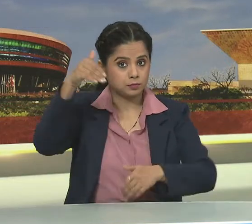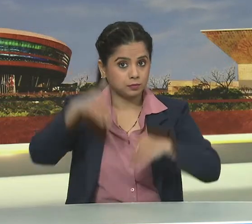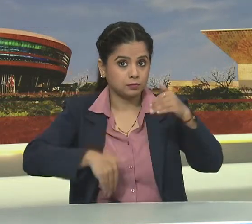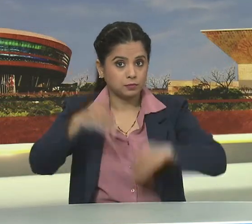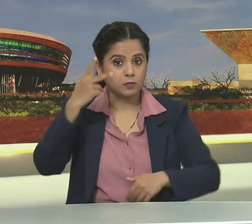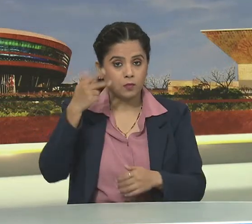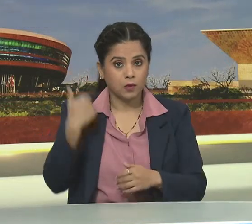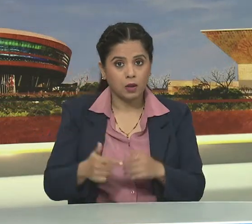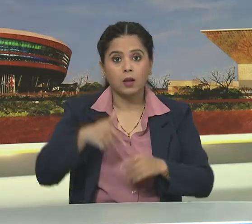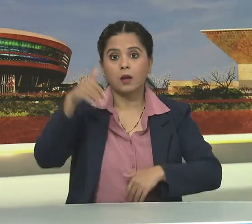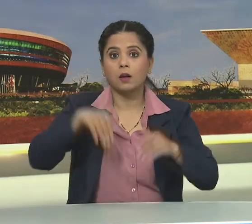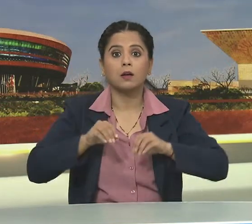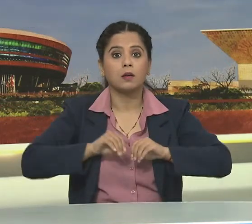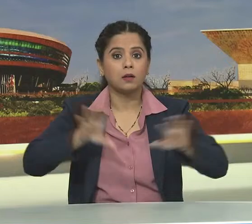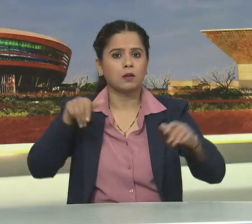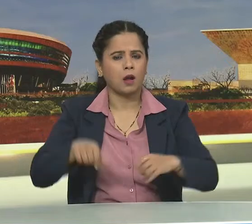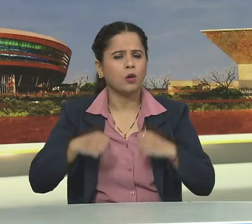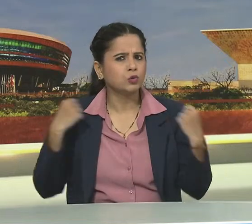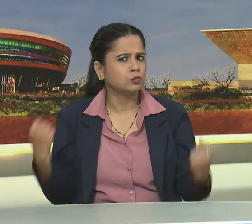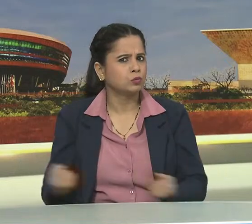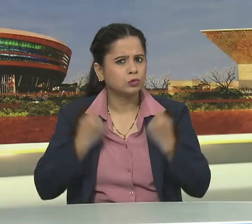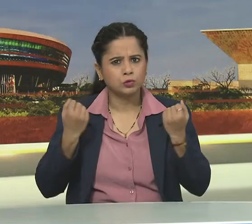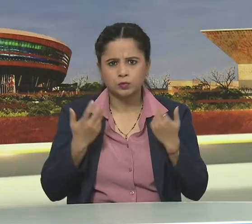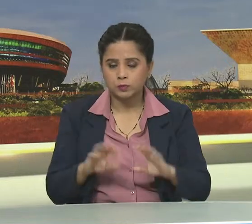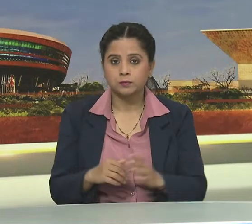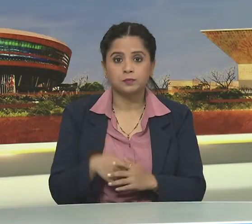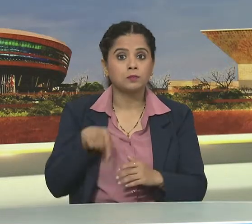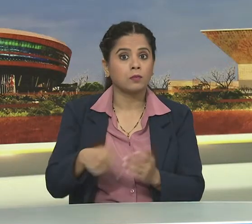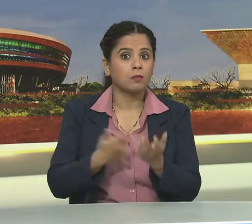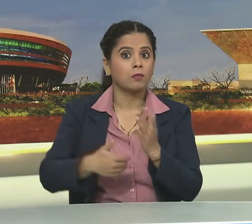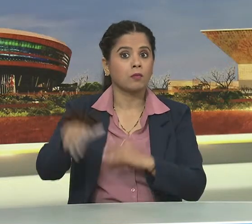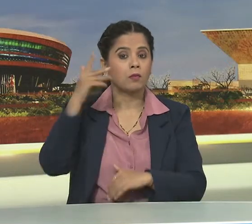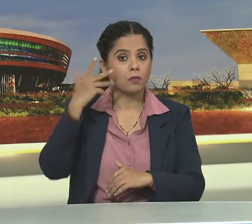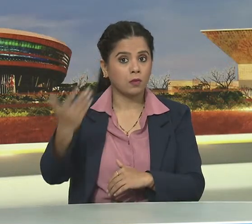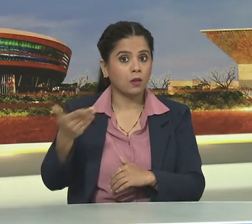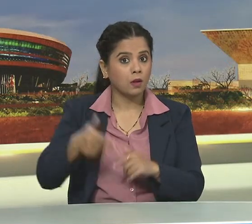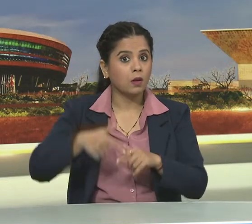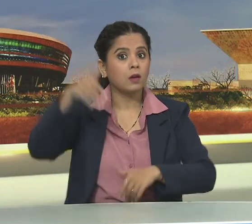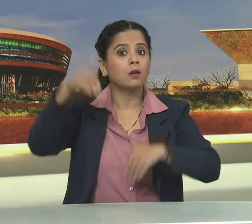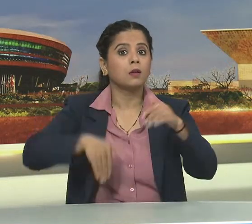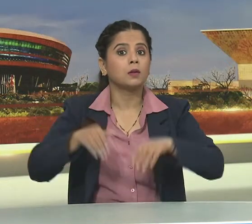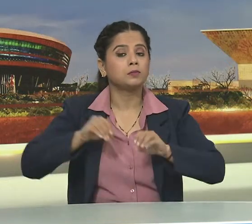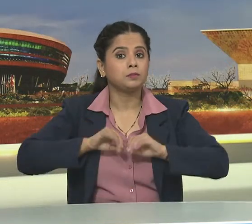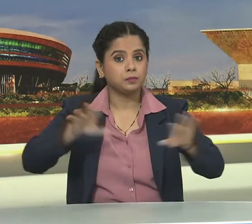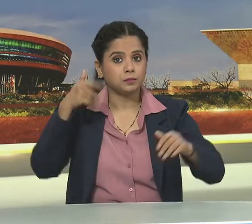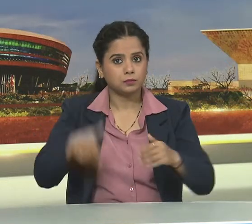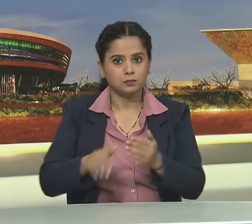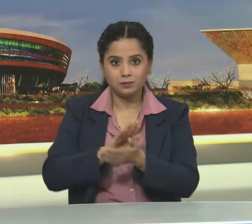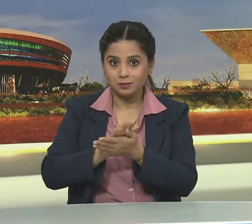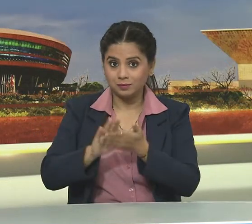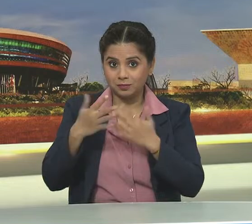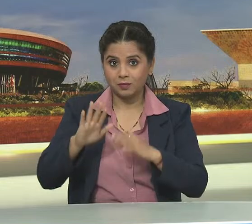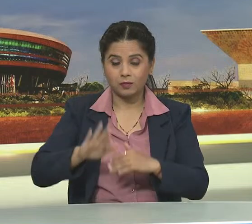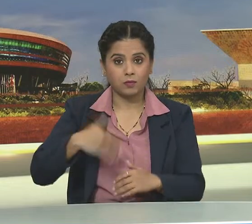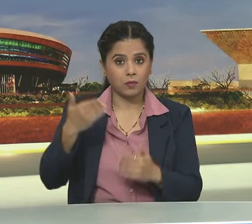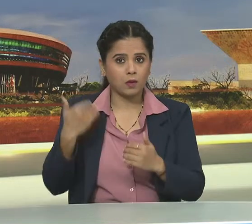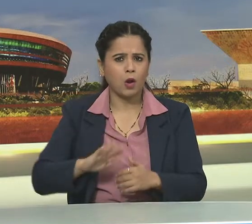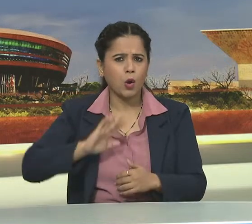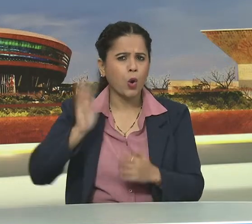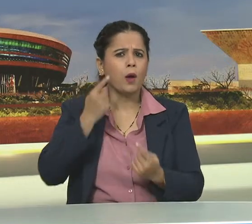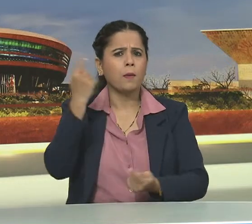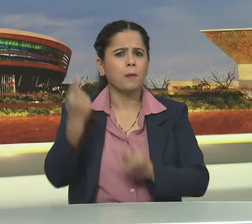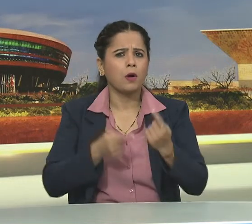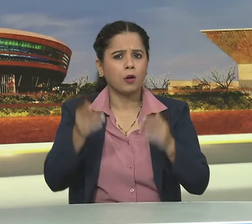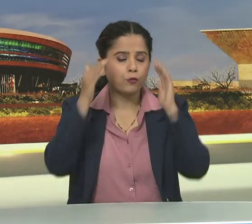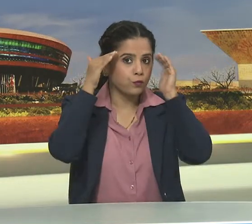चुनाव के लिए चुनाव प्रचार ने अब जोर पकड़ लिया है। जहां राजस्थान में चुनाव प्रचार की समाप्ति के बाद अब सभी पार्टियों